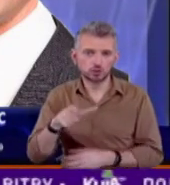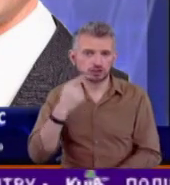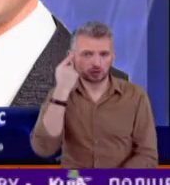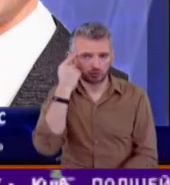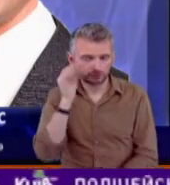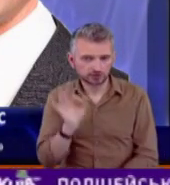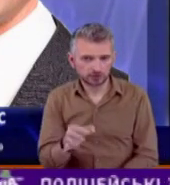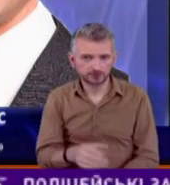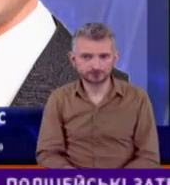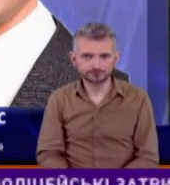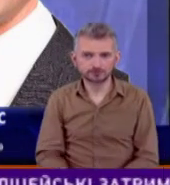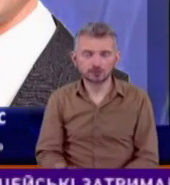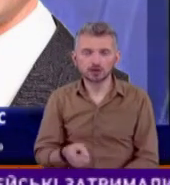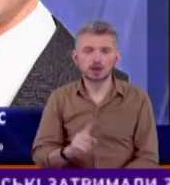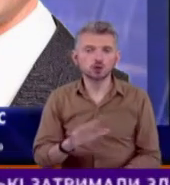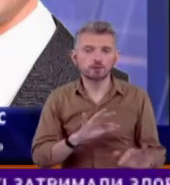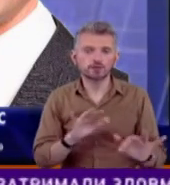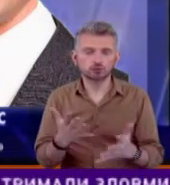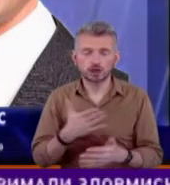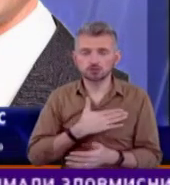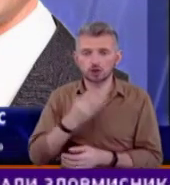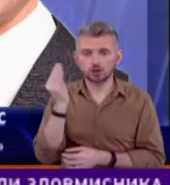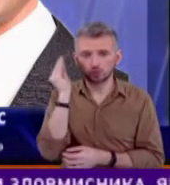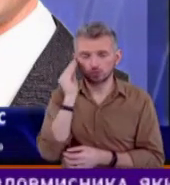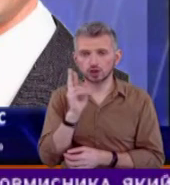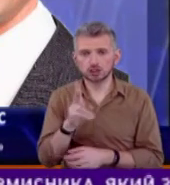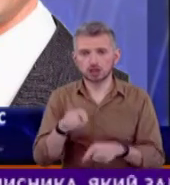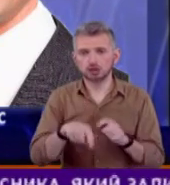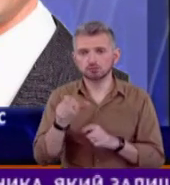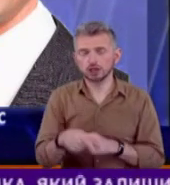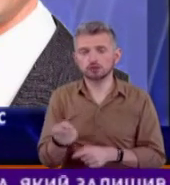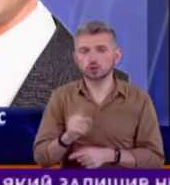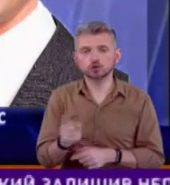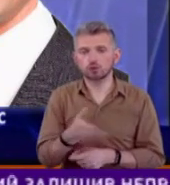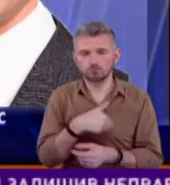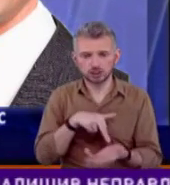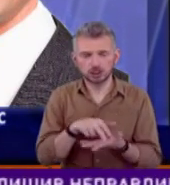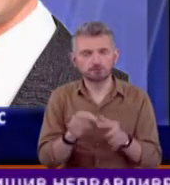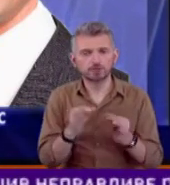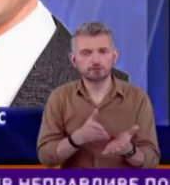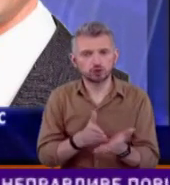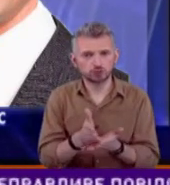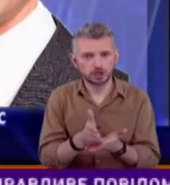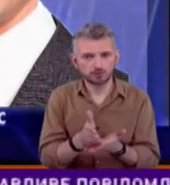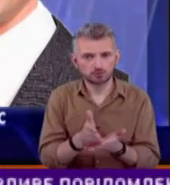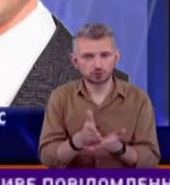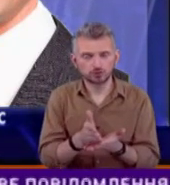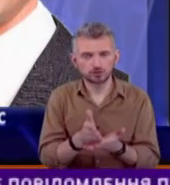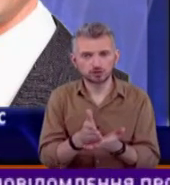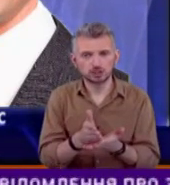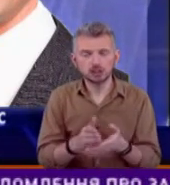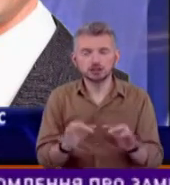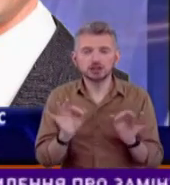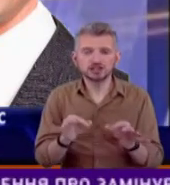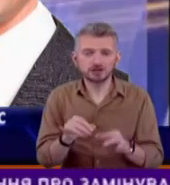Так? Те, що відбувається, моя думка, як експерта, того, що ми йдемо в правильному напрямку.